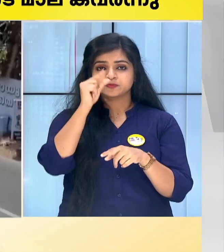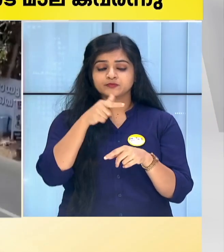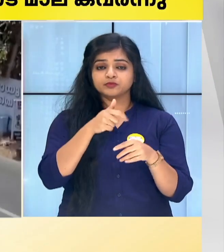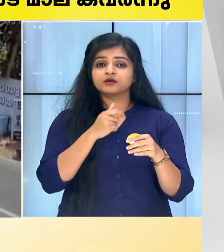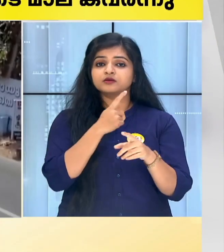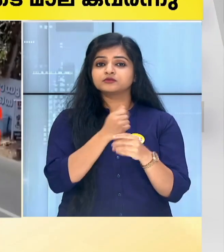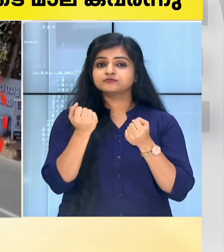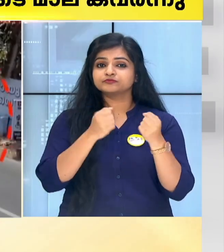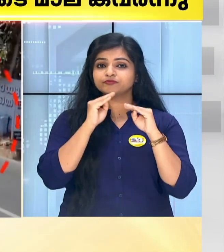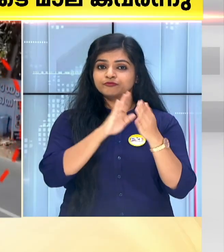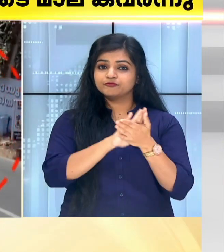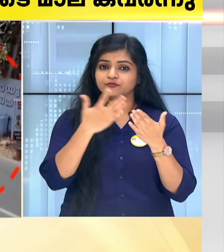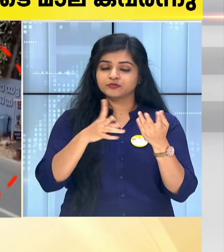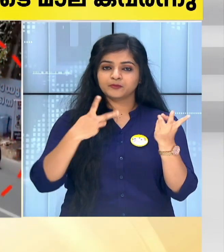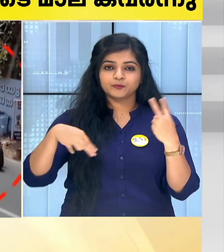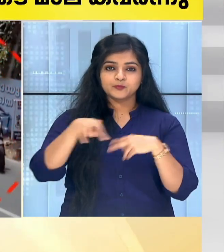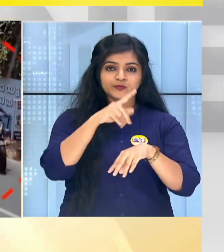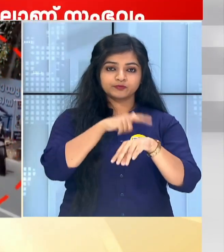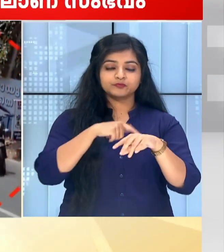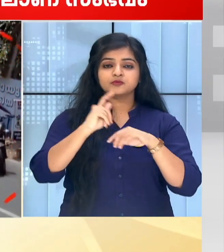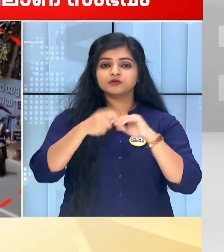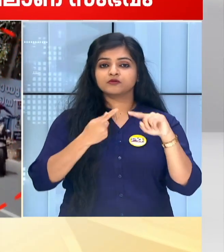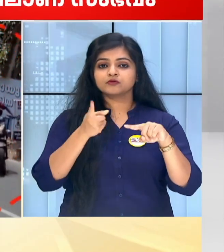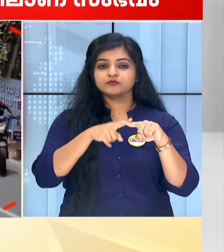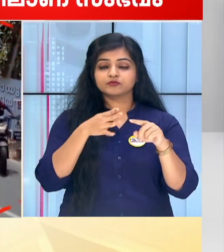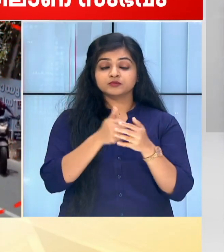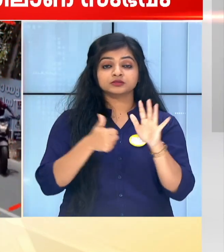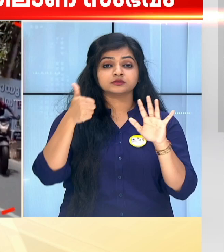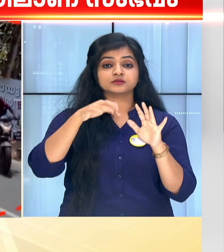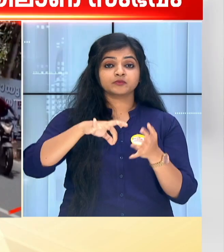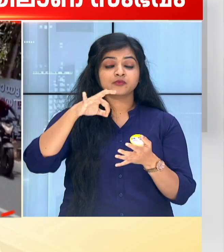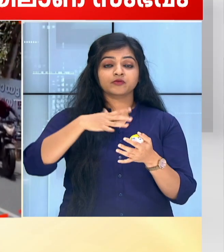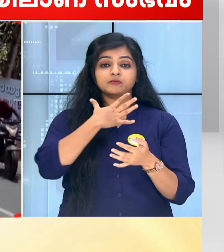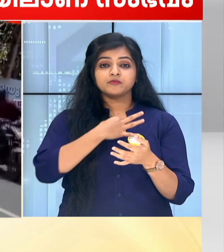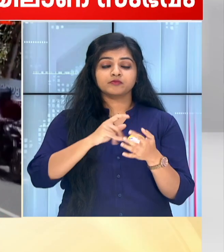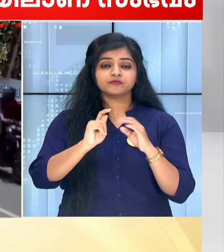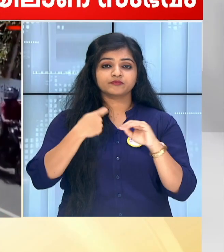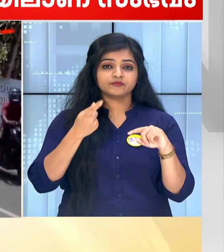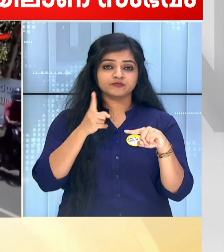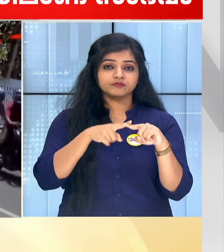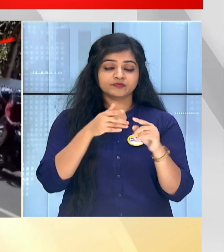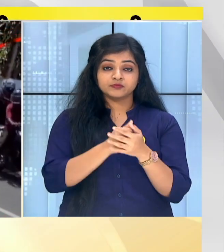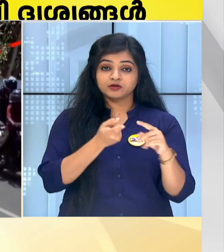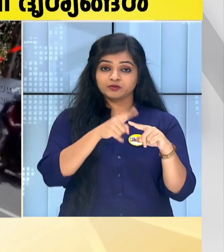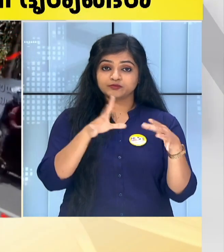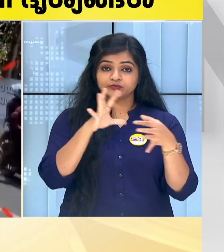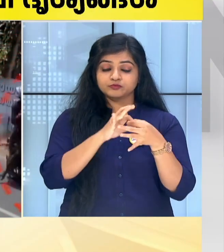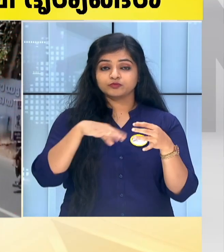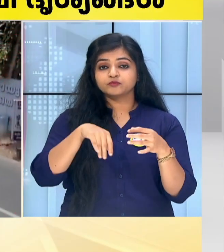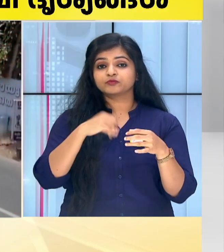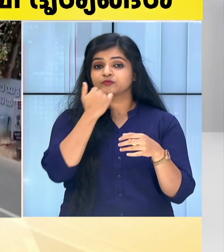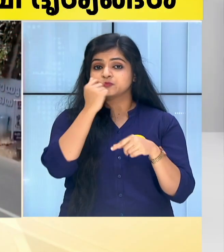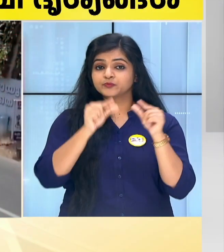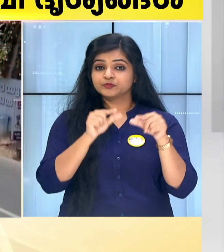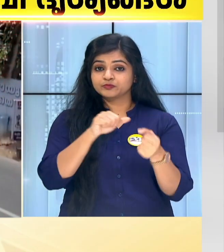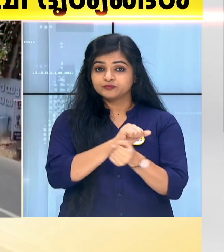തിരിച്ചു വരുന്നതിനിടെയാണ് ഇത്തരത്തിൽ ഒരു മോഷണം നടക്കുന്നത്. 6 പവന്റെ മാലയാണ് നഷ്ടപ്പെട്ടത്. എന്തായാലും സംഭവവുമായി ബന്ധപ്പെട്ട് പ്രതികളെ പിടികൂടാനുള്ള